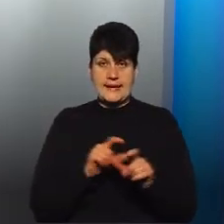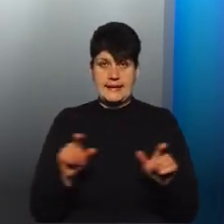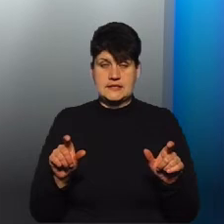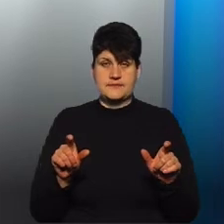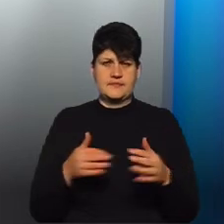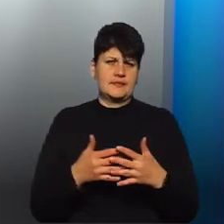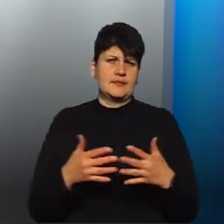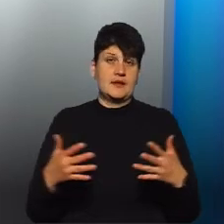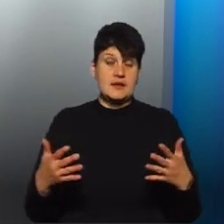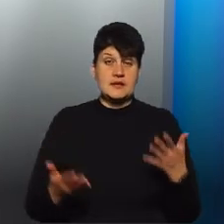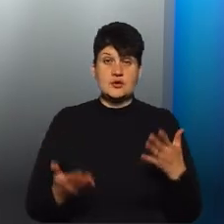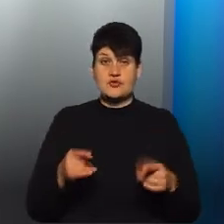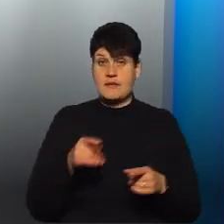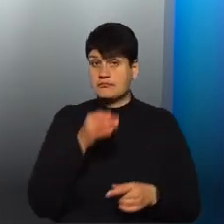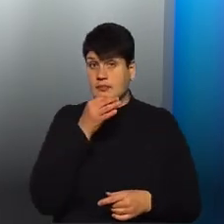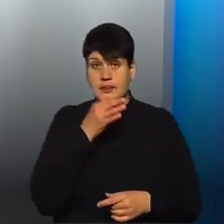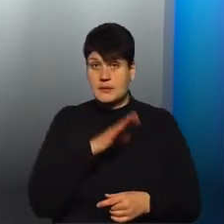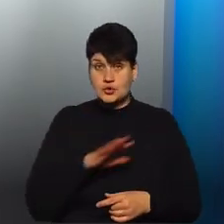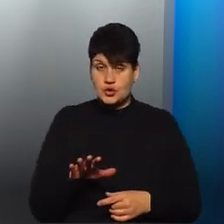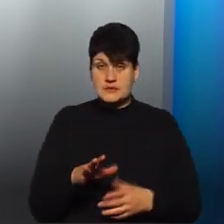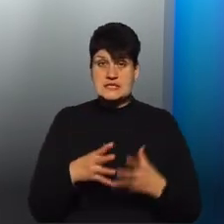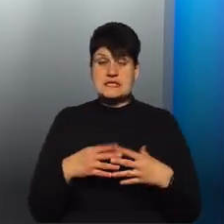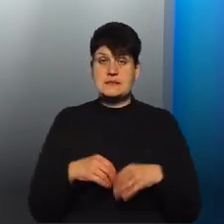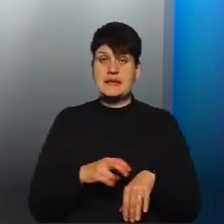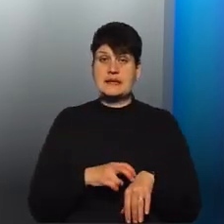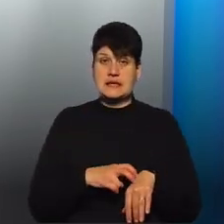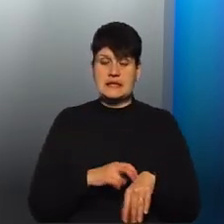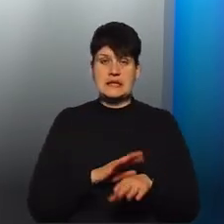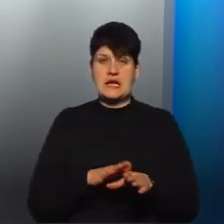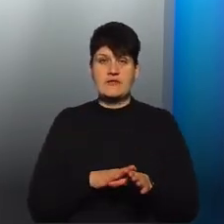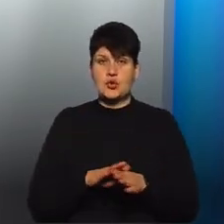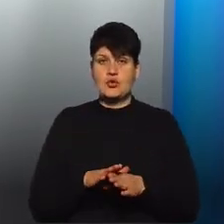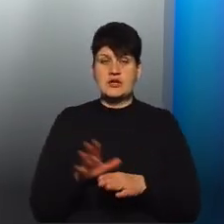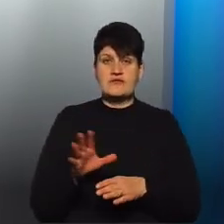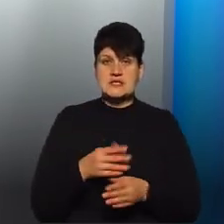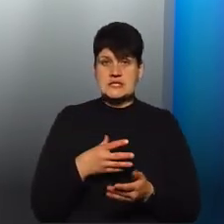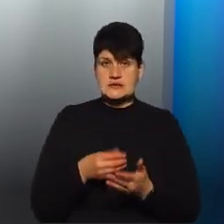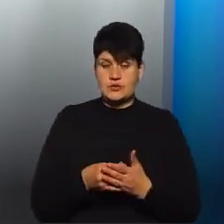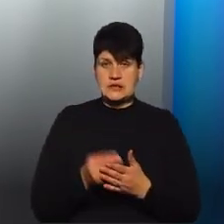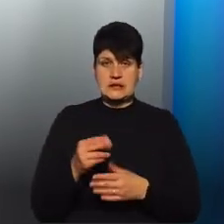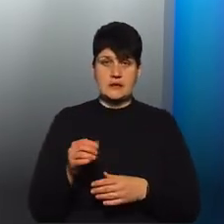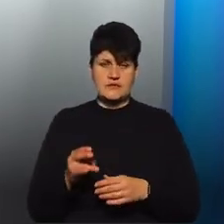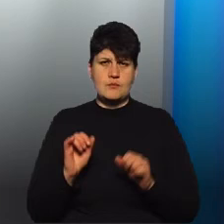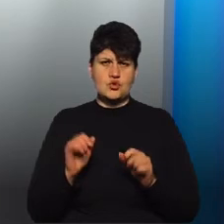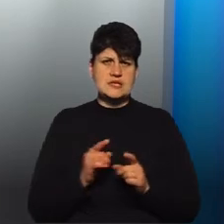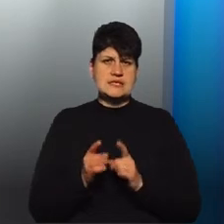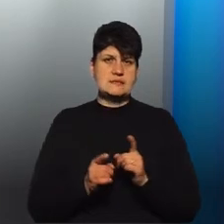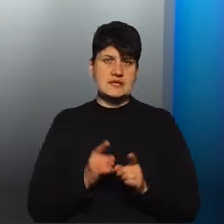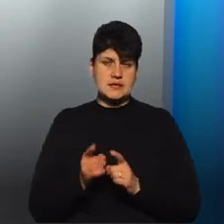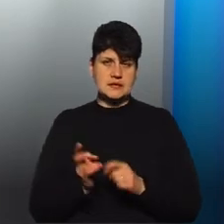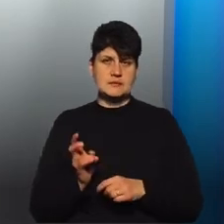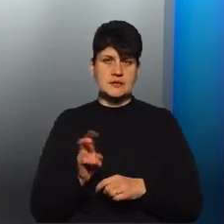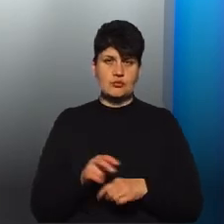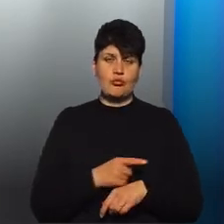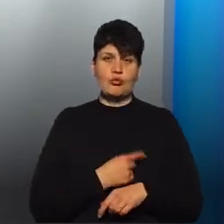Ну, якщо вам не подобається даний сімейний лікар, який не виконує всі свої, ви можете абсолютно змінити, так, підійти, звичайно, в поліклініку і змінити